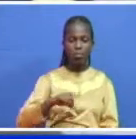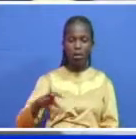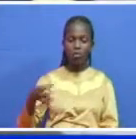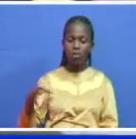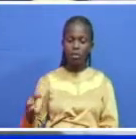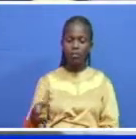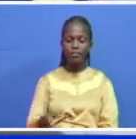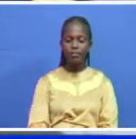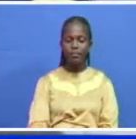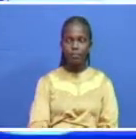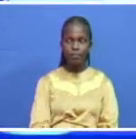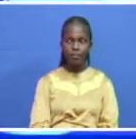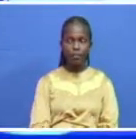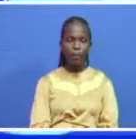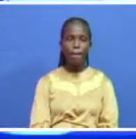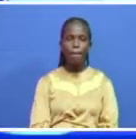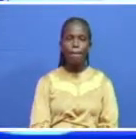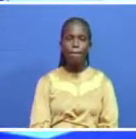Nairobi.